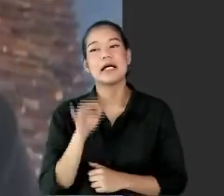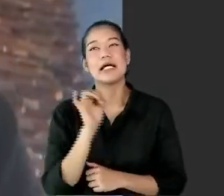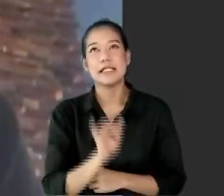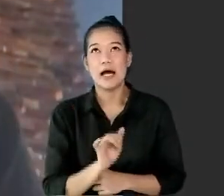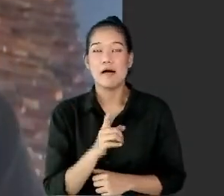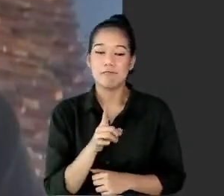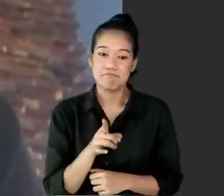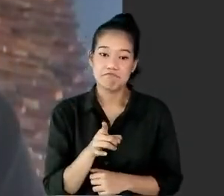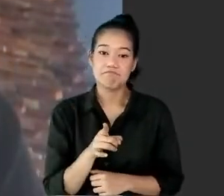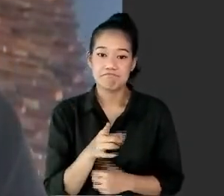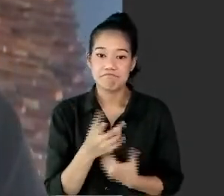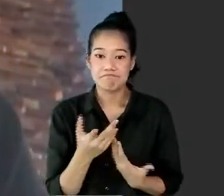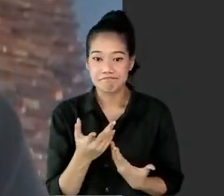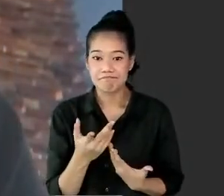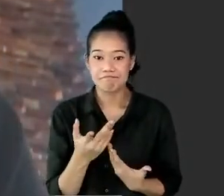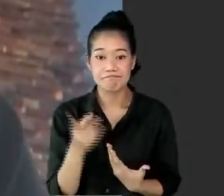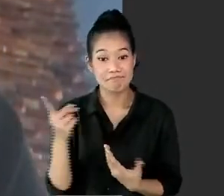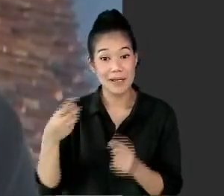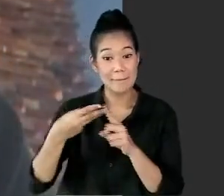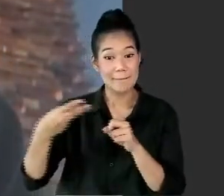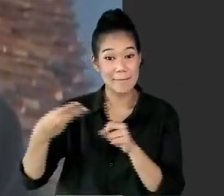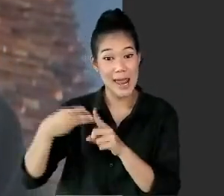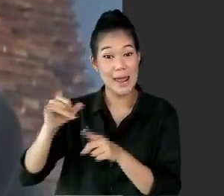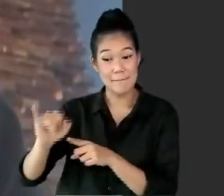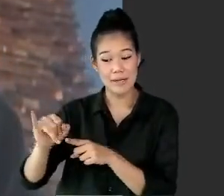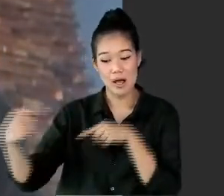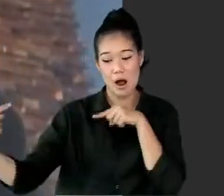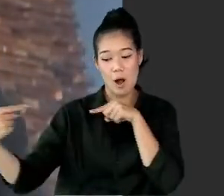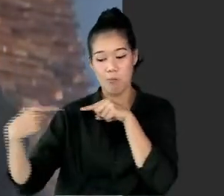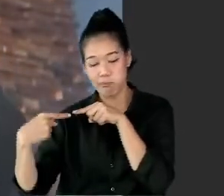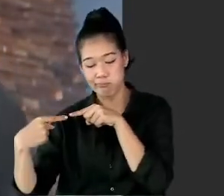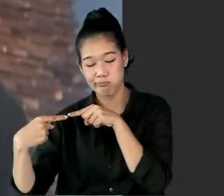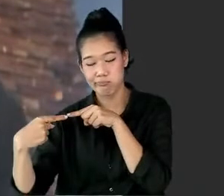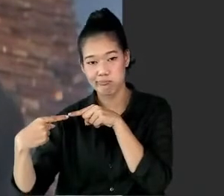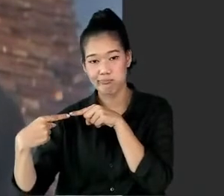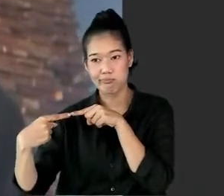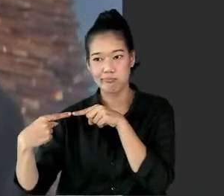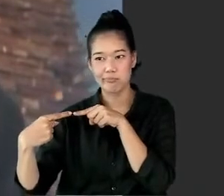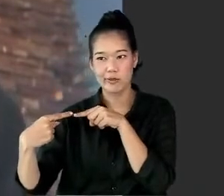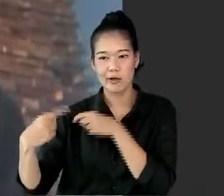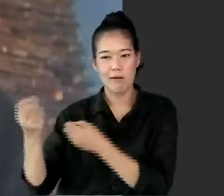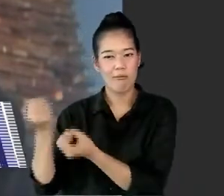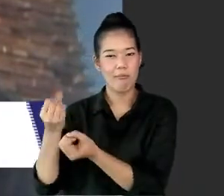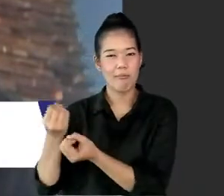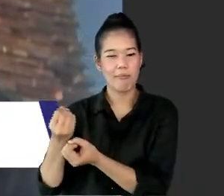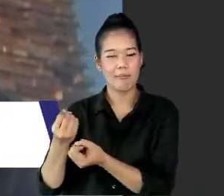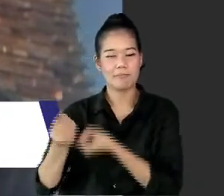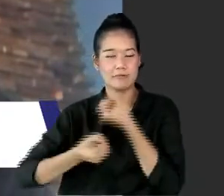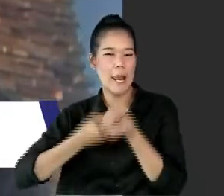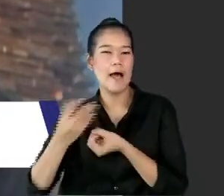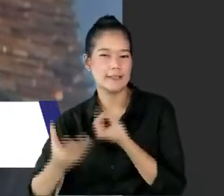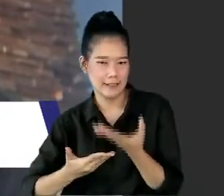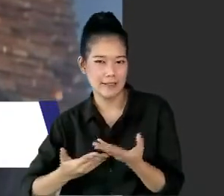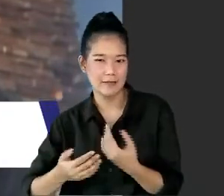jadi pas si Baby kemarin ada ini, Bro. Ada ini. Kalau saya